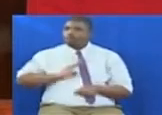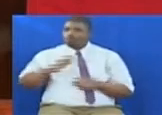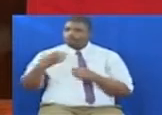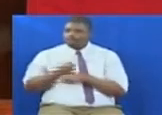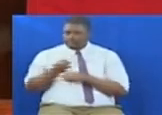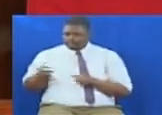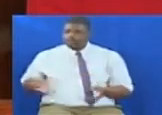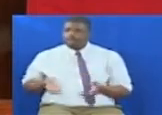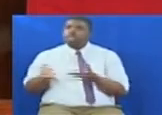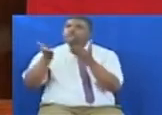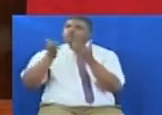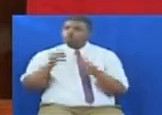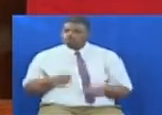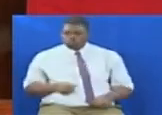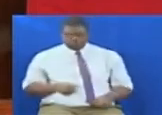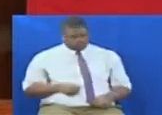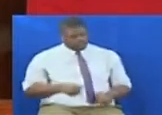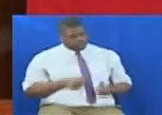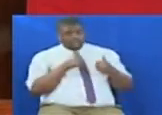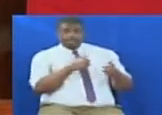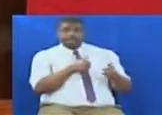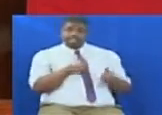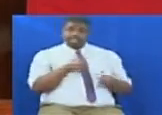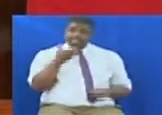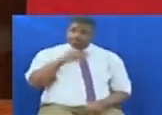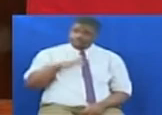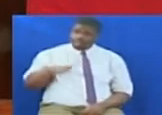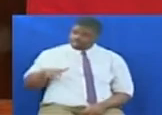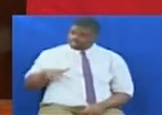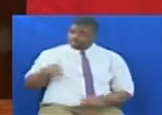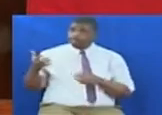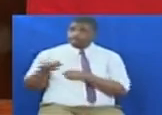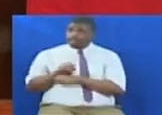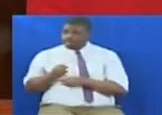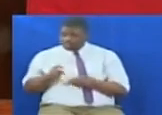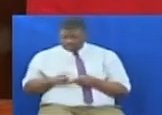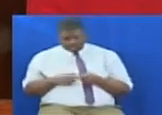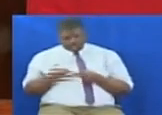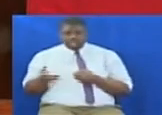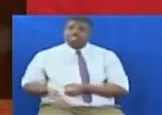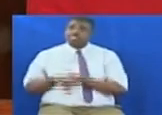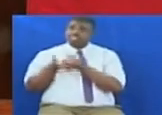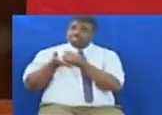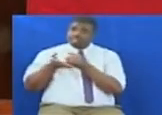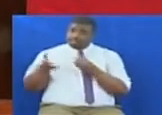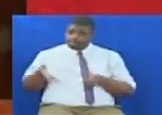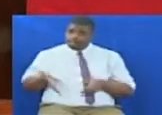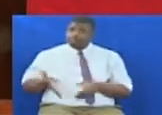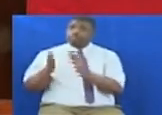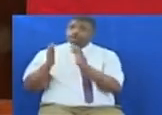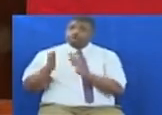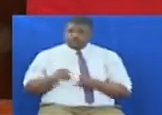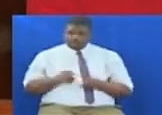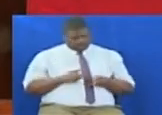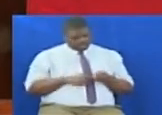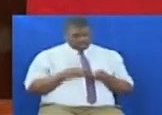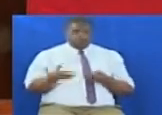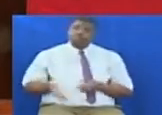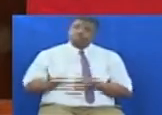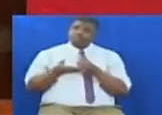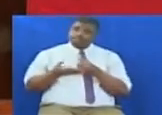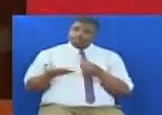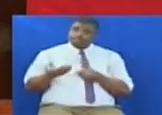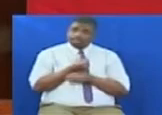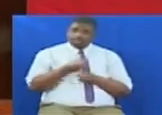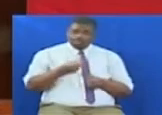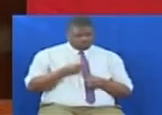tano. Ametuahidi maji kutoka Lake Victoria tutapata, ametusaidia barabara za lami, ametusaidia tumepata kituo